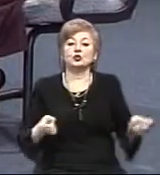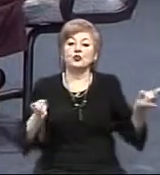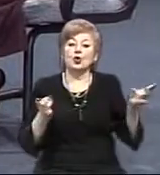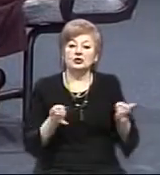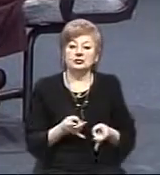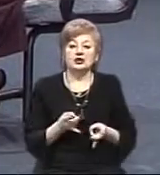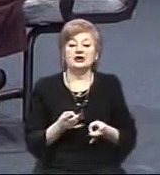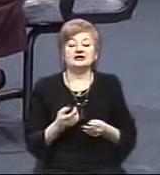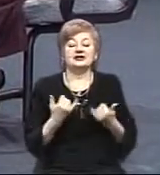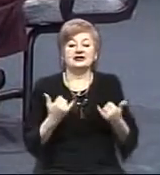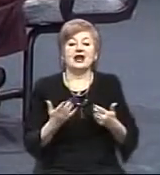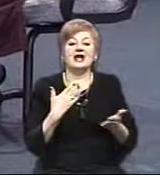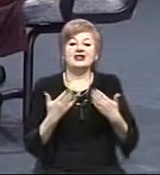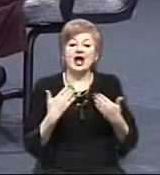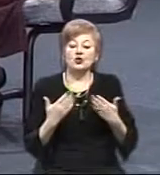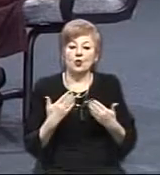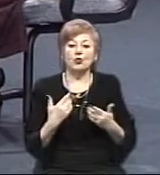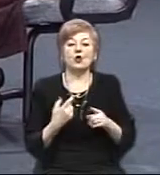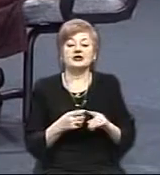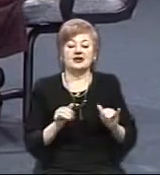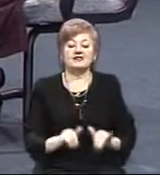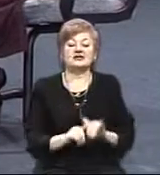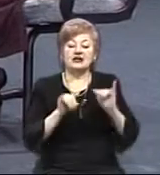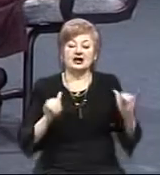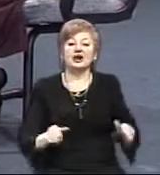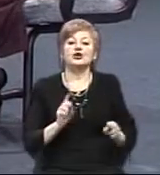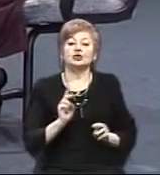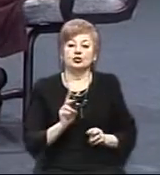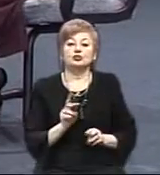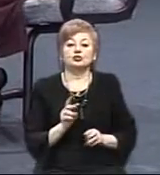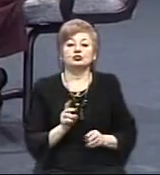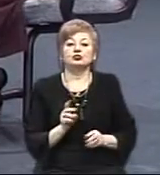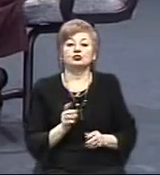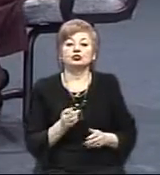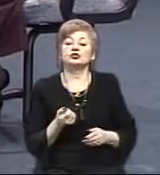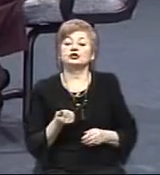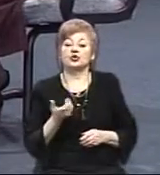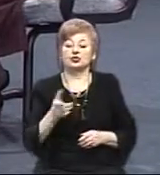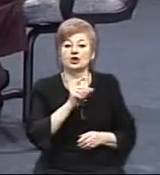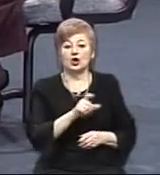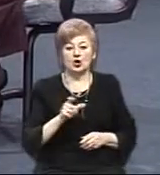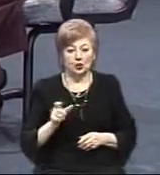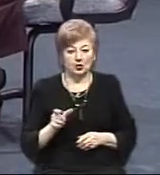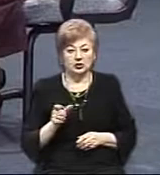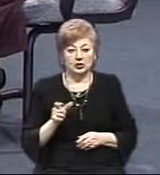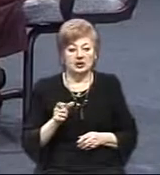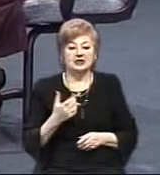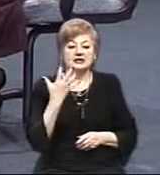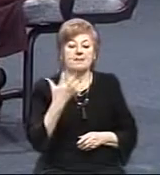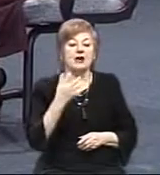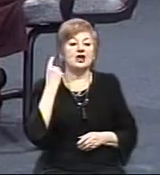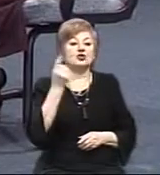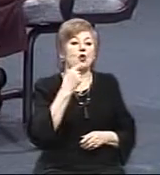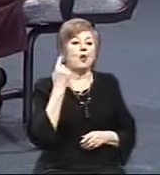оцього діалогу, вона зростає, і тих, хто схильний до такого діалогу, кількість таких людей зростає в усіх 5 областях